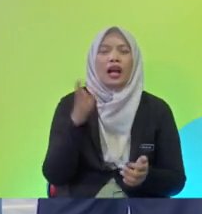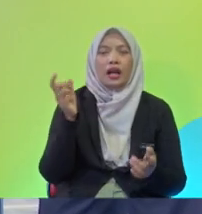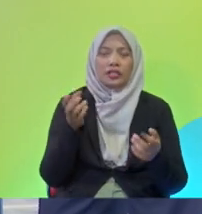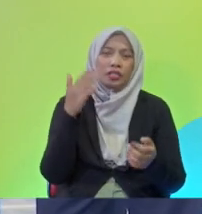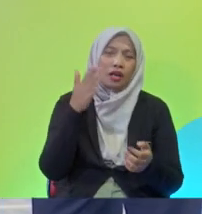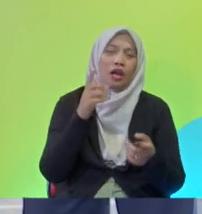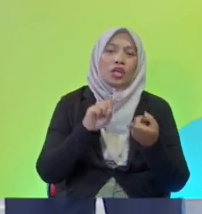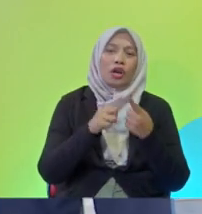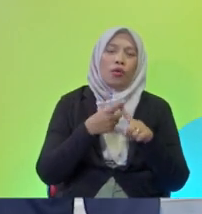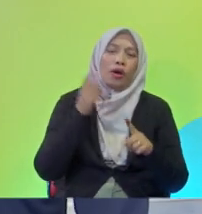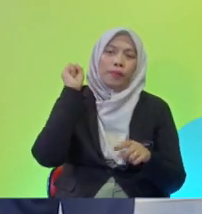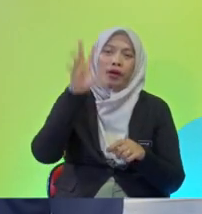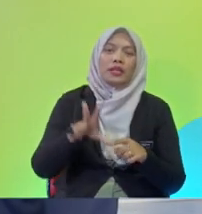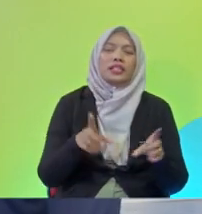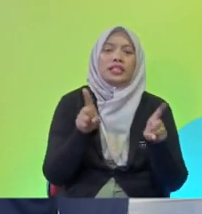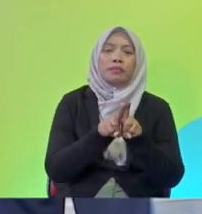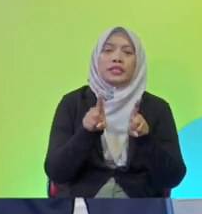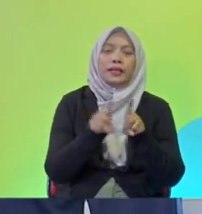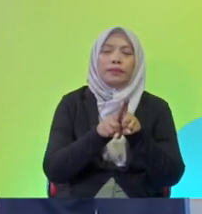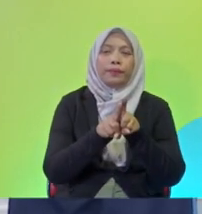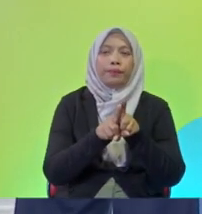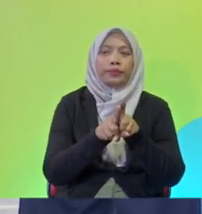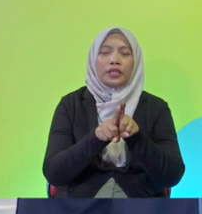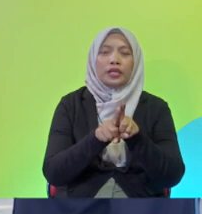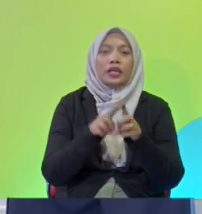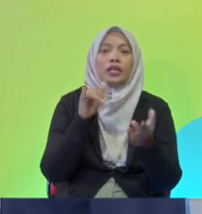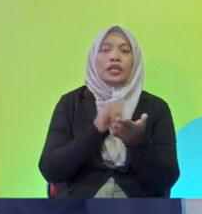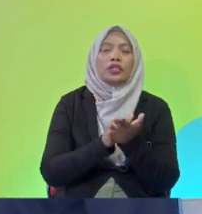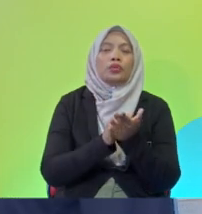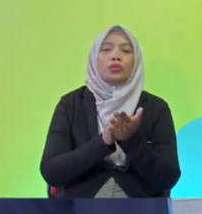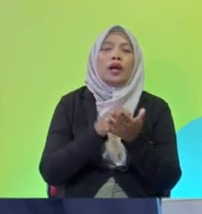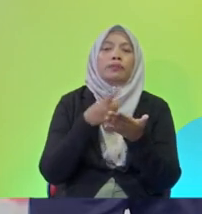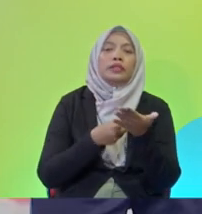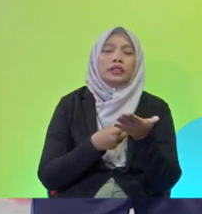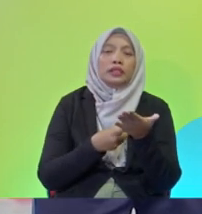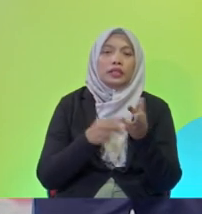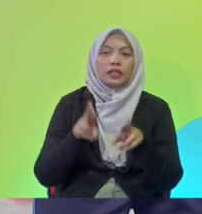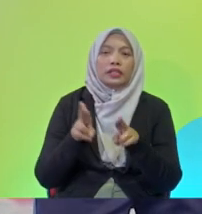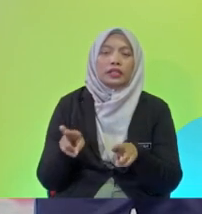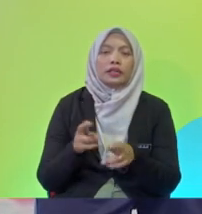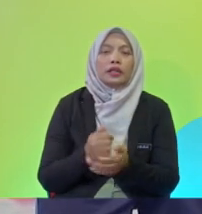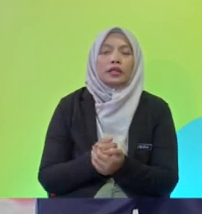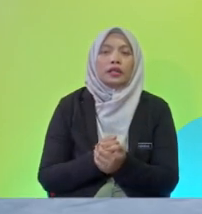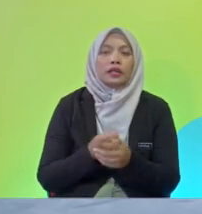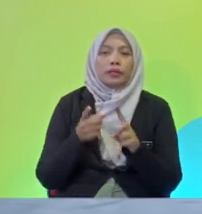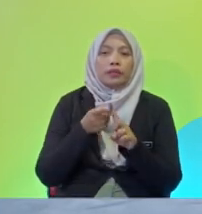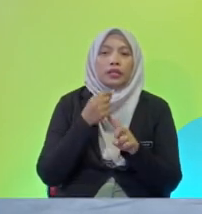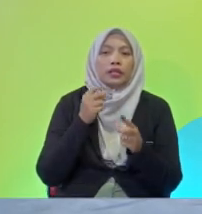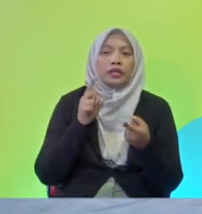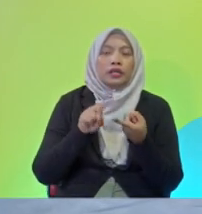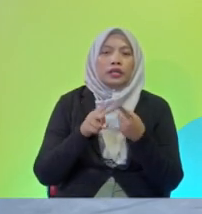ajak kawan-kawan dia untuk baling bersama-sama. Itu strategi apa tu Iqbal? Itu strategi daripada